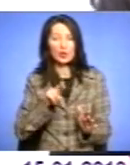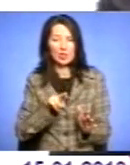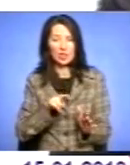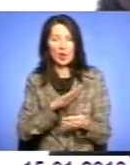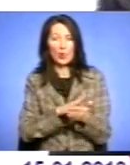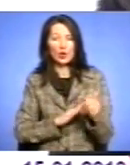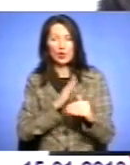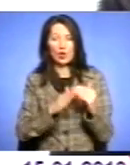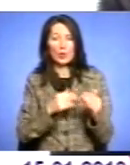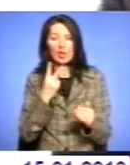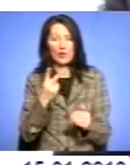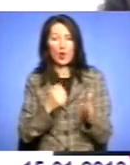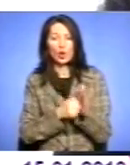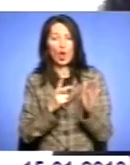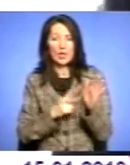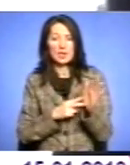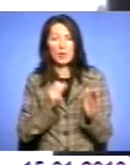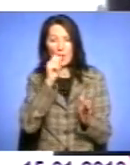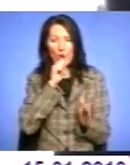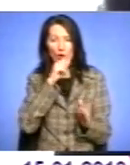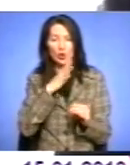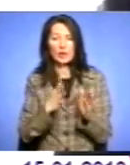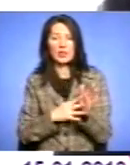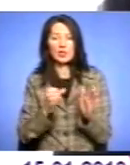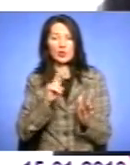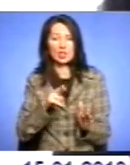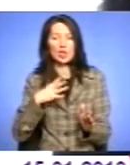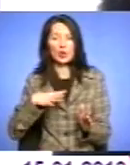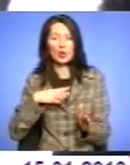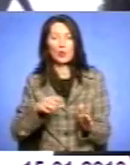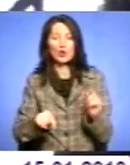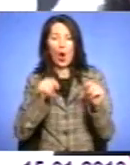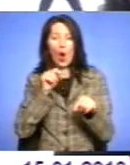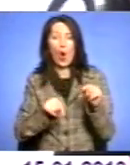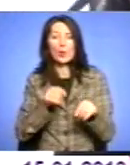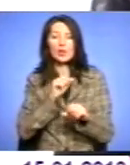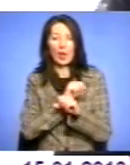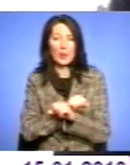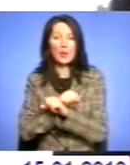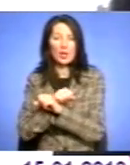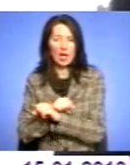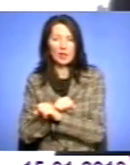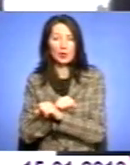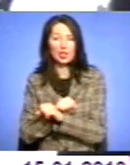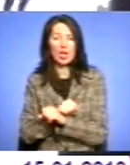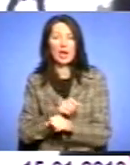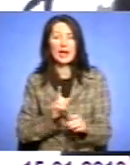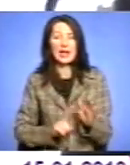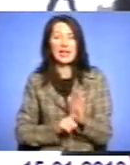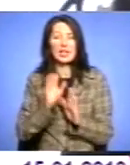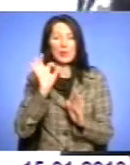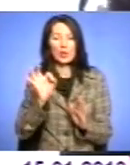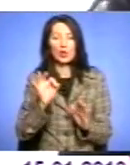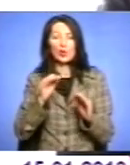від 2 до 7 градусів морозу. З 19 січня ми очікуємо, що опади поступово припинятимуться, і температура повітря